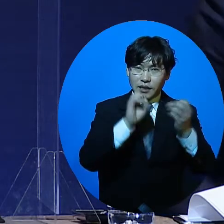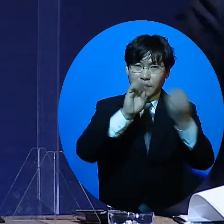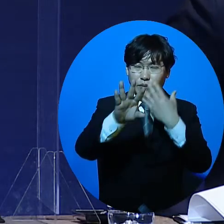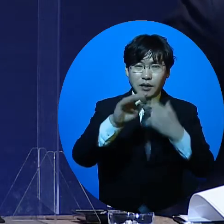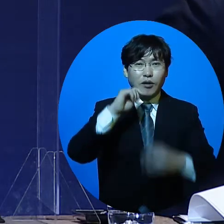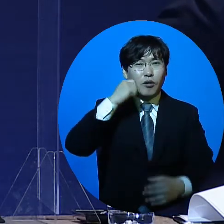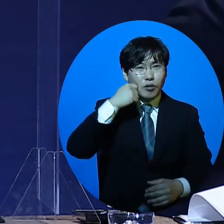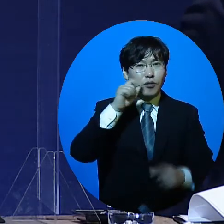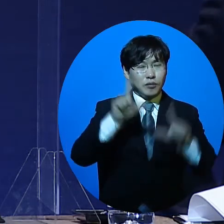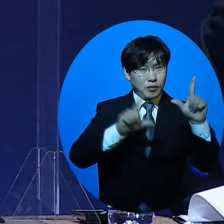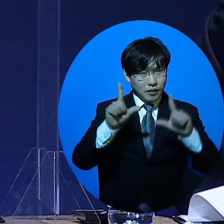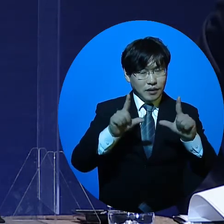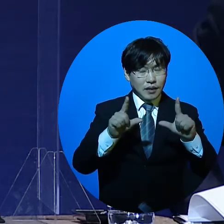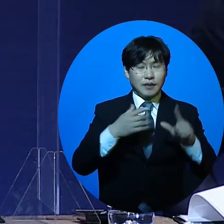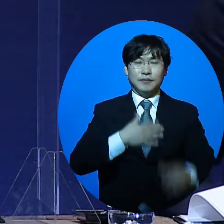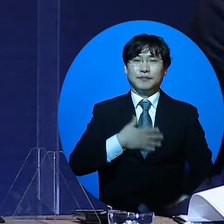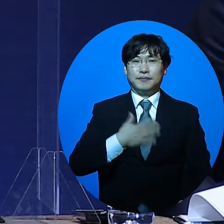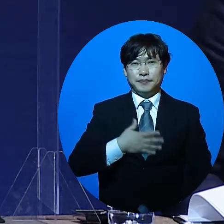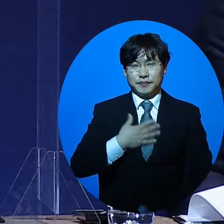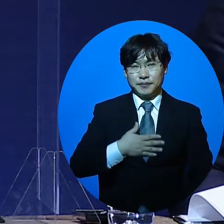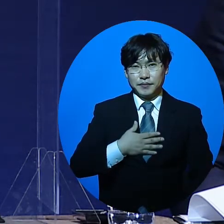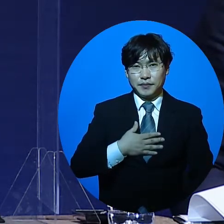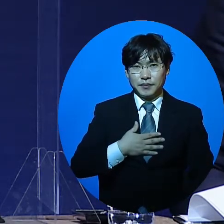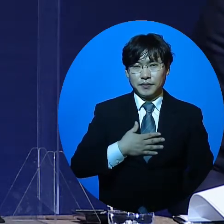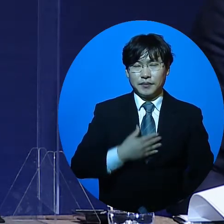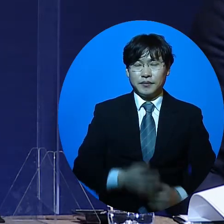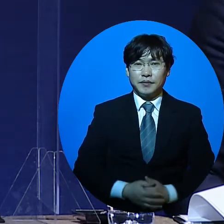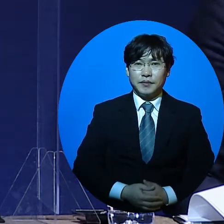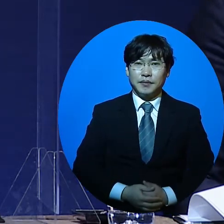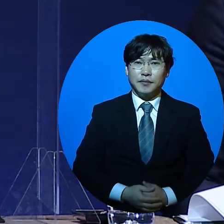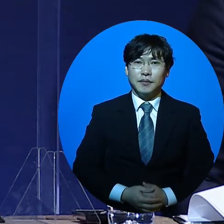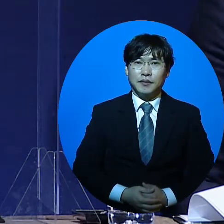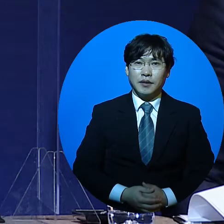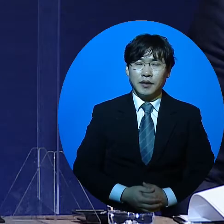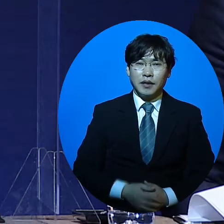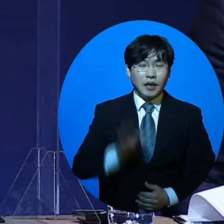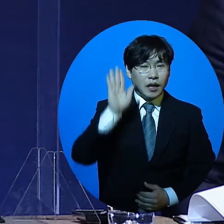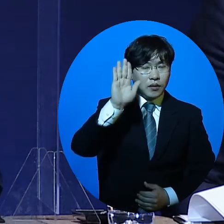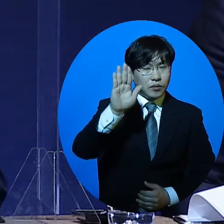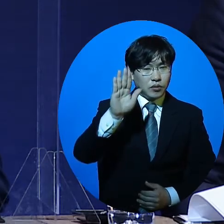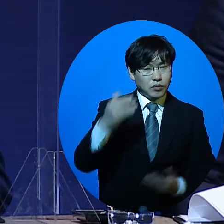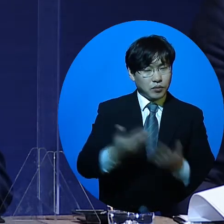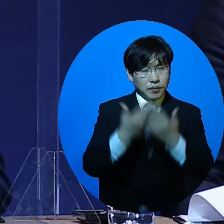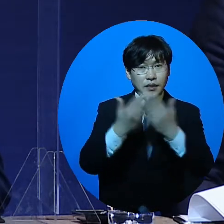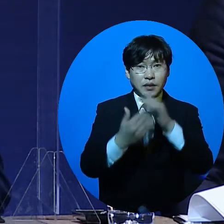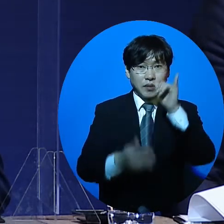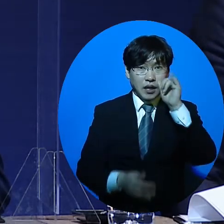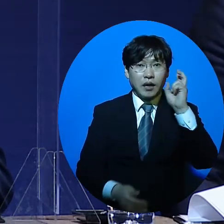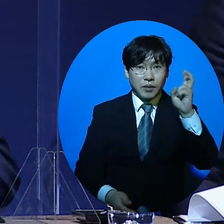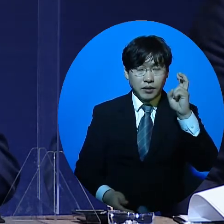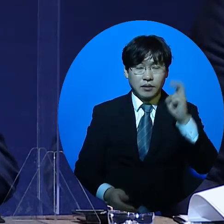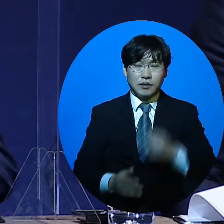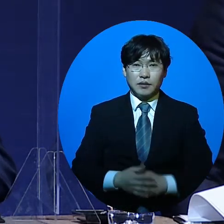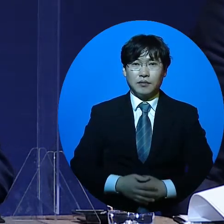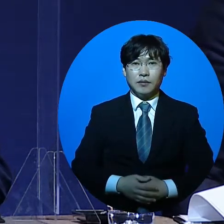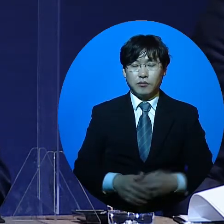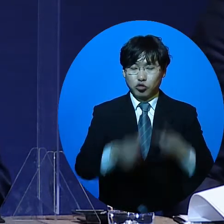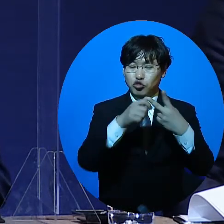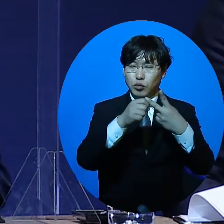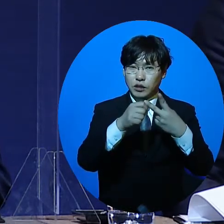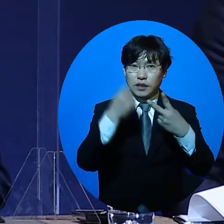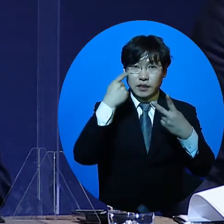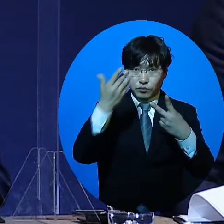같아서 말씀하신 건데 하여간 이 부분들은 전차적으로 좀 좋아지지 않을까 그렇게 생각되고요. 두 번째 질문